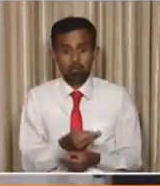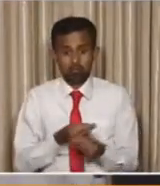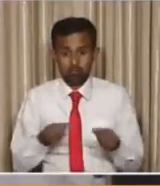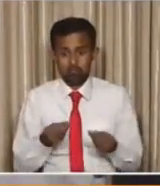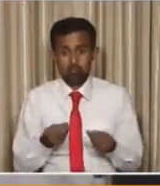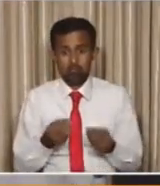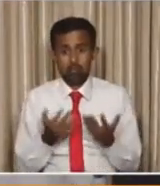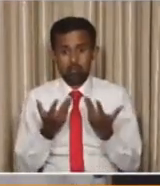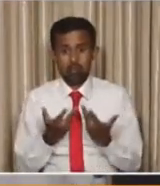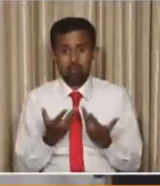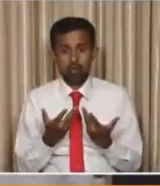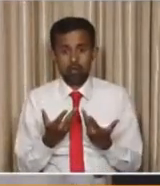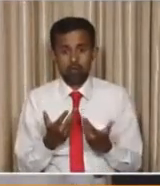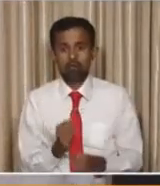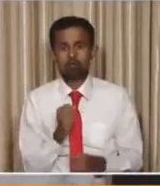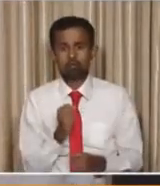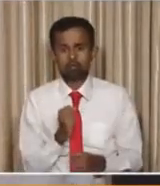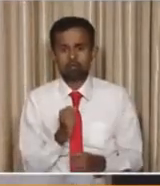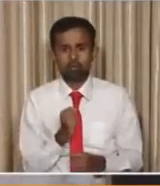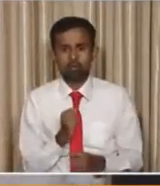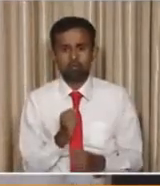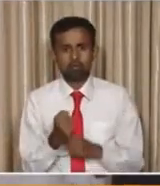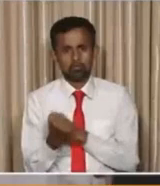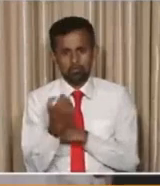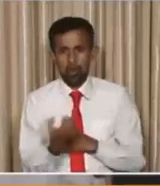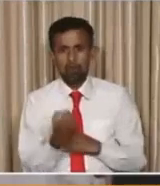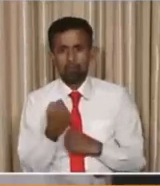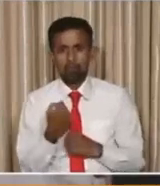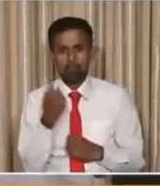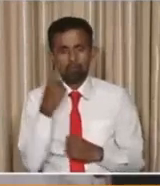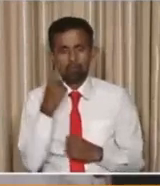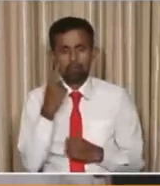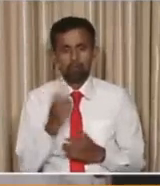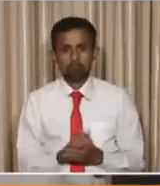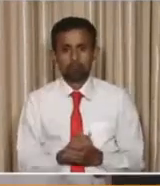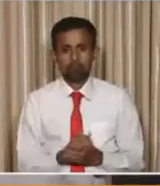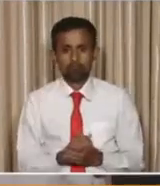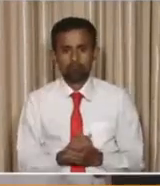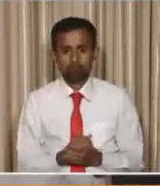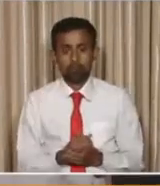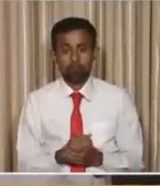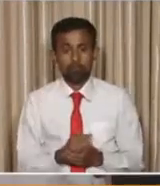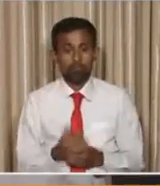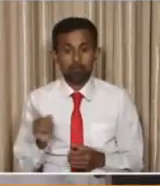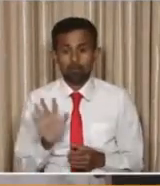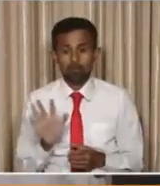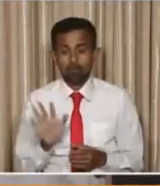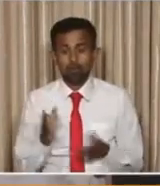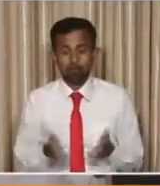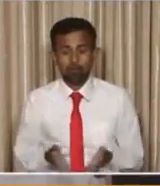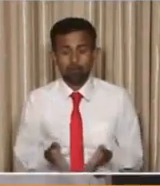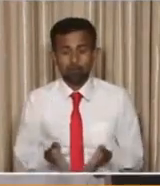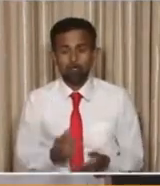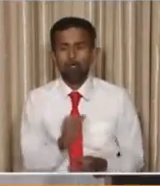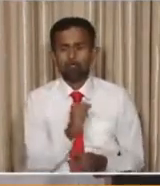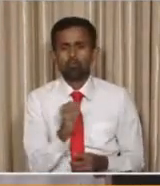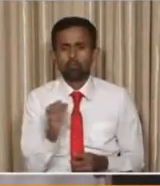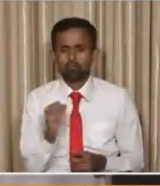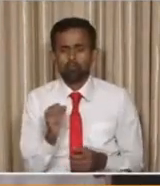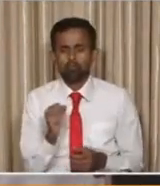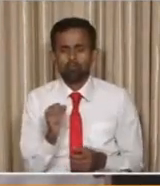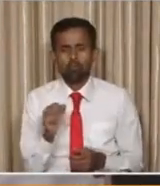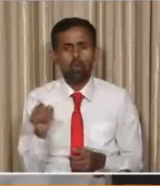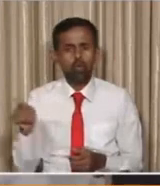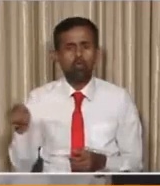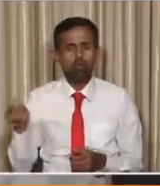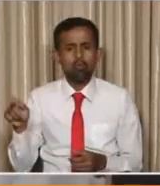මෙච්චර සංඛ්‍යාවකින් අපි මොනාටද මේක අපි ගිහින් බලය අල්ල ගන්න ඕනේ කියලා. ඉතින් ඒක දැම්මට ඒකවල නෙවෙයි. මෙතන තියෙන්නේ මොකද්ද මේ බලවේගයේ?